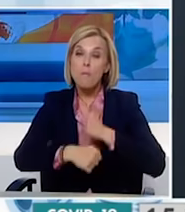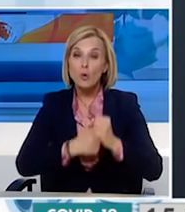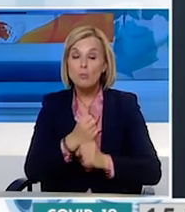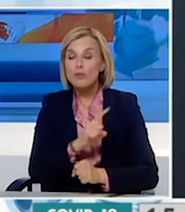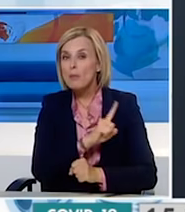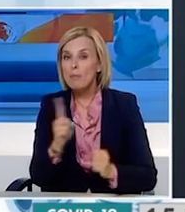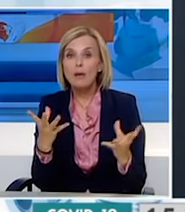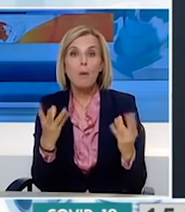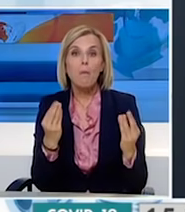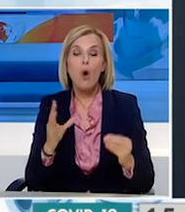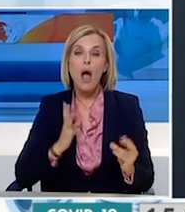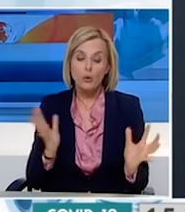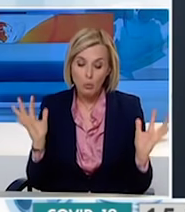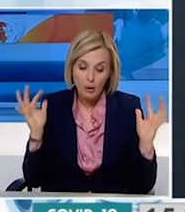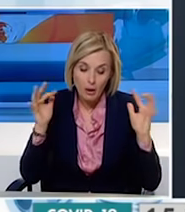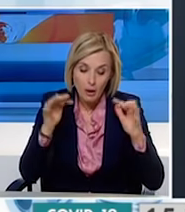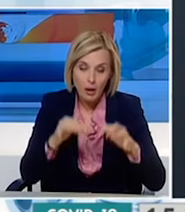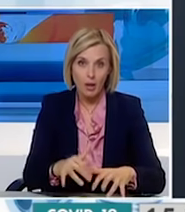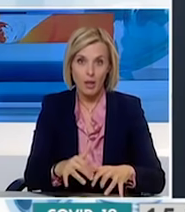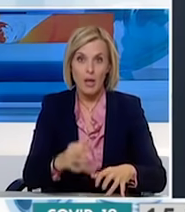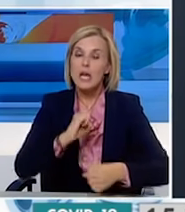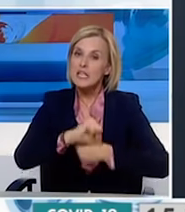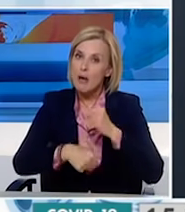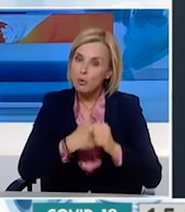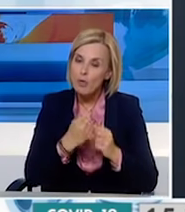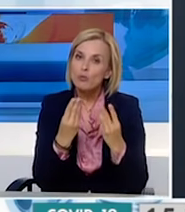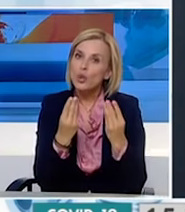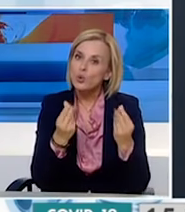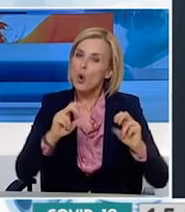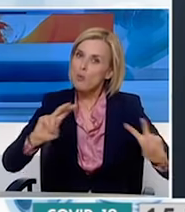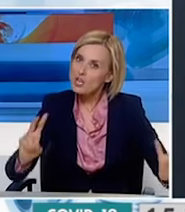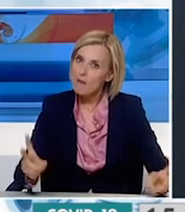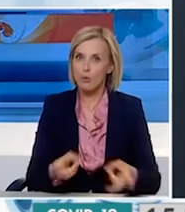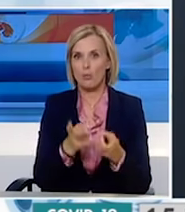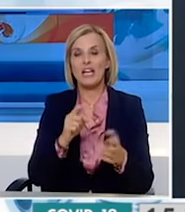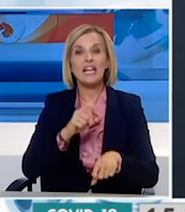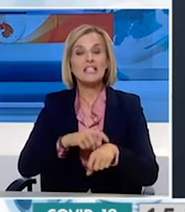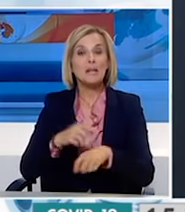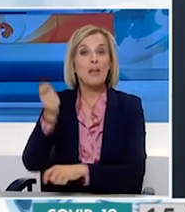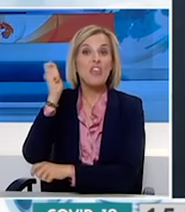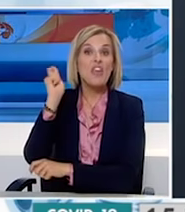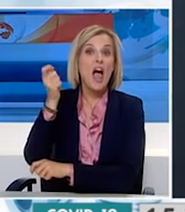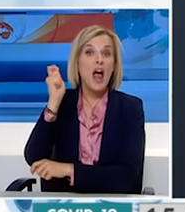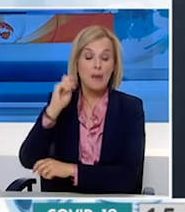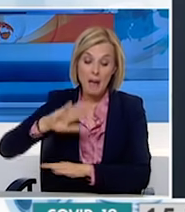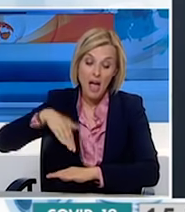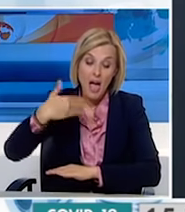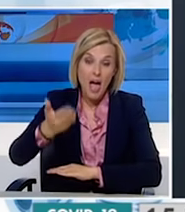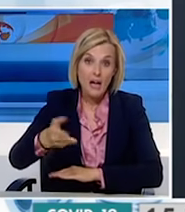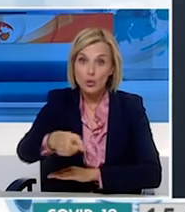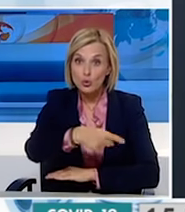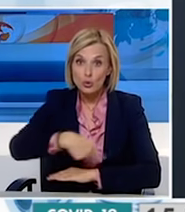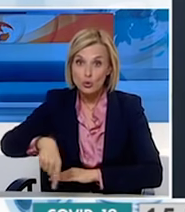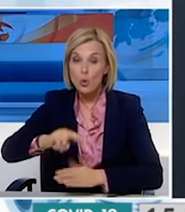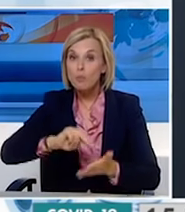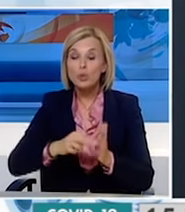σημαντικό να υιοθετηθούν πρακτικές συστηματικού διαχωρισμού των μαθητών και κατά τα διαλύματα. Τι θα πρέπει να προσέξουν μαθητές και